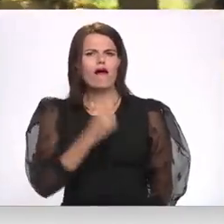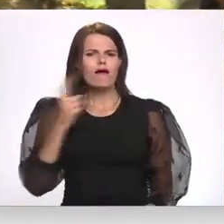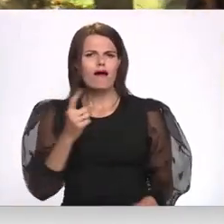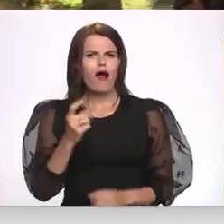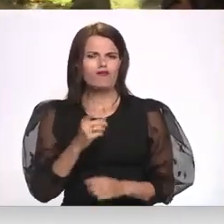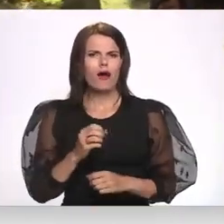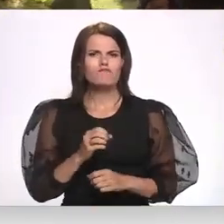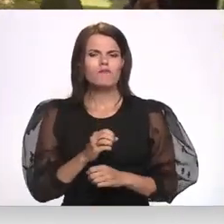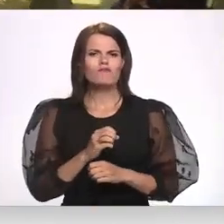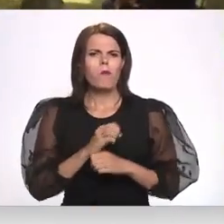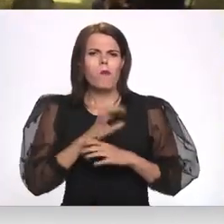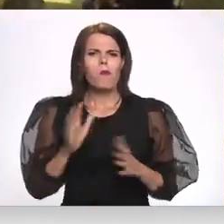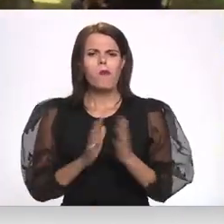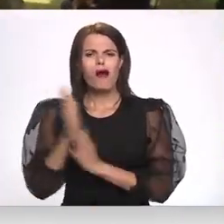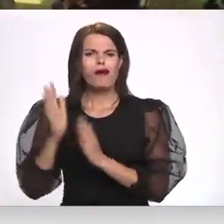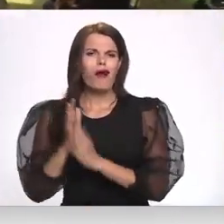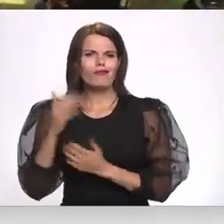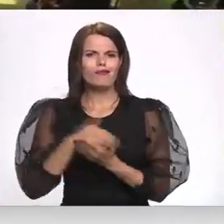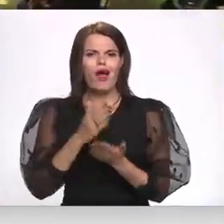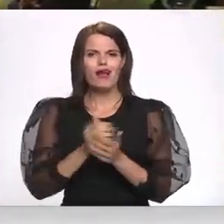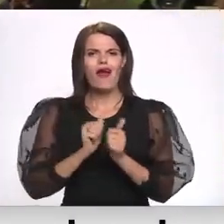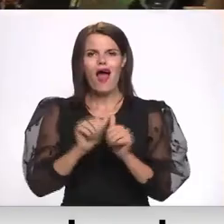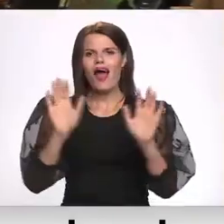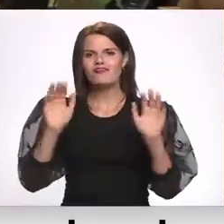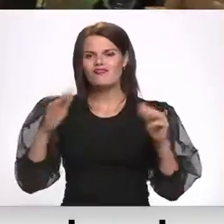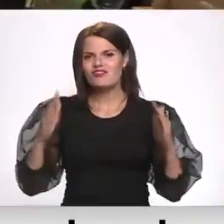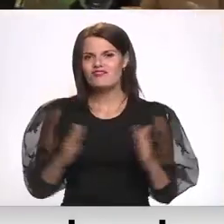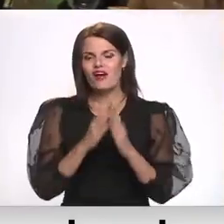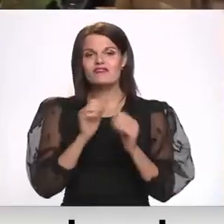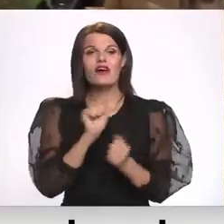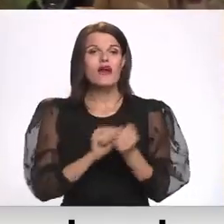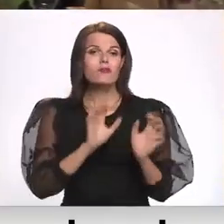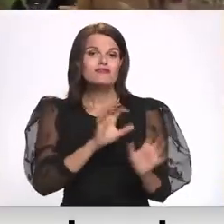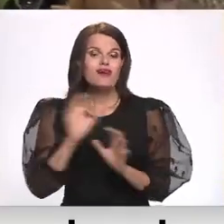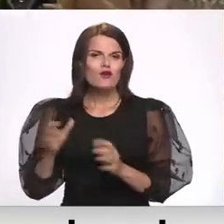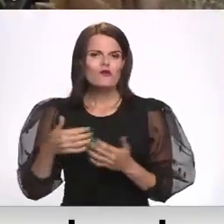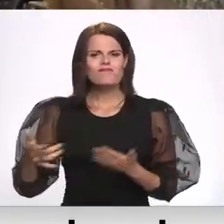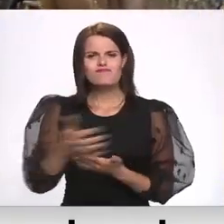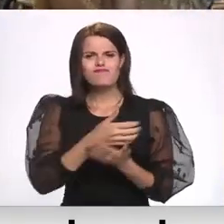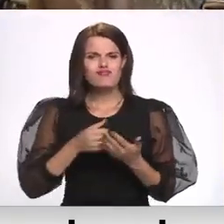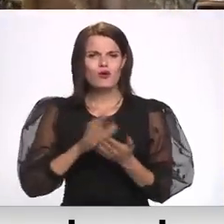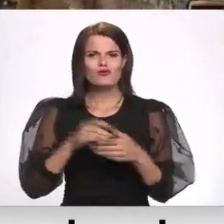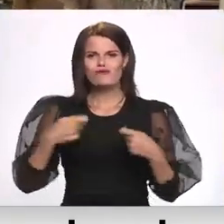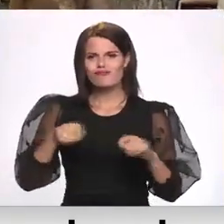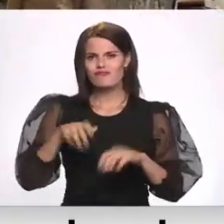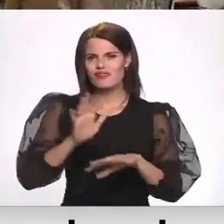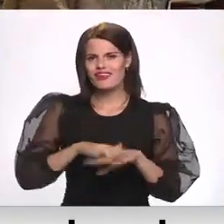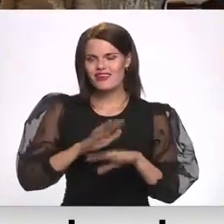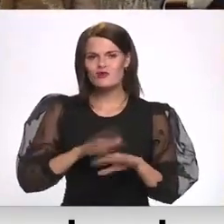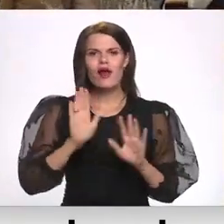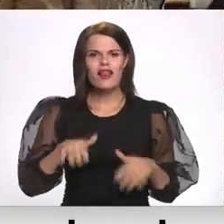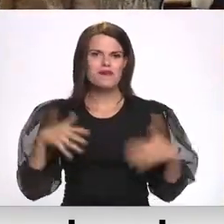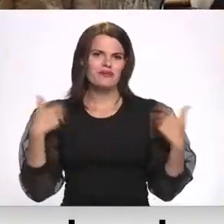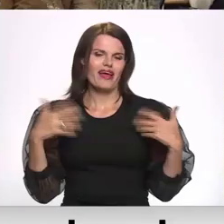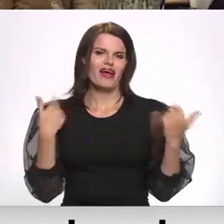daļas aizvadīšanas svētki. Dabas sarūpētās veltes šodien ceļo uz gada tirgiem, lai iepriecinātu pilsētniekus,